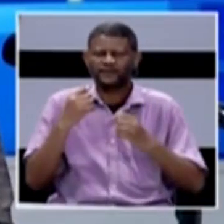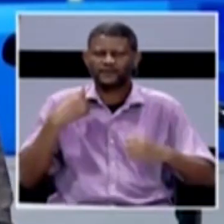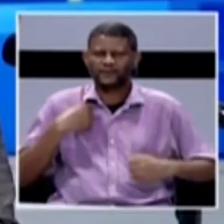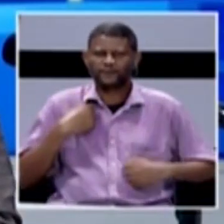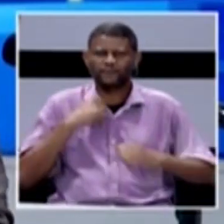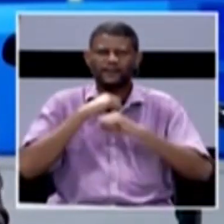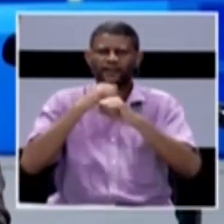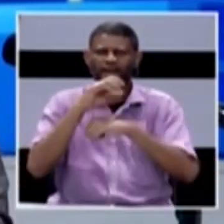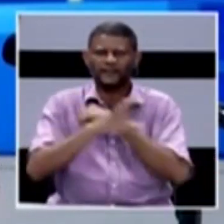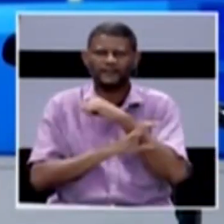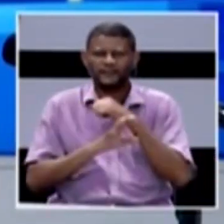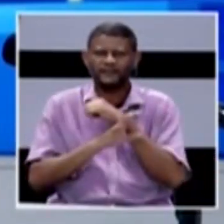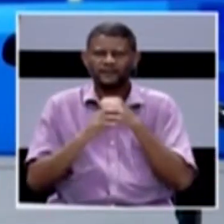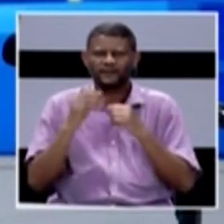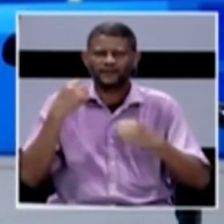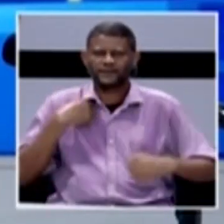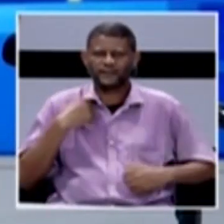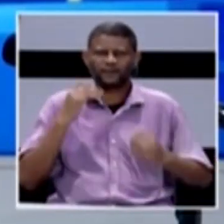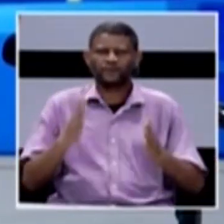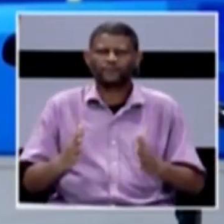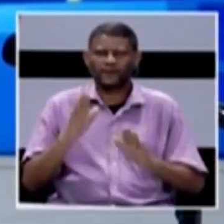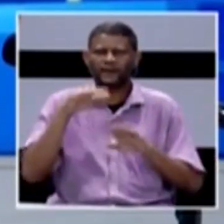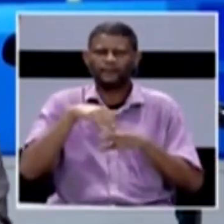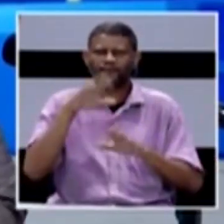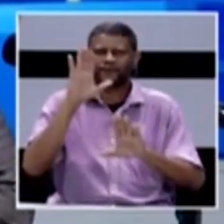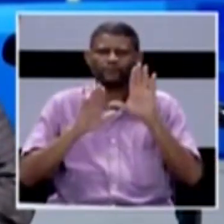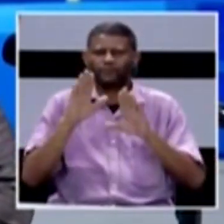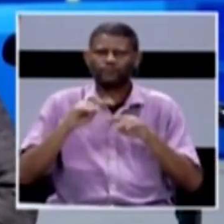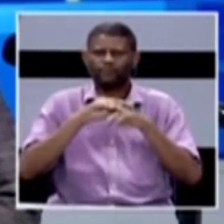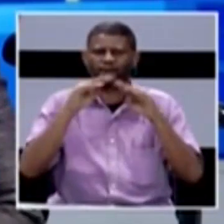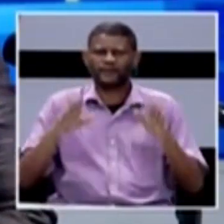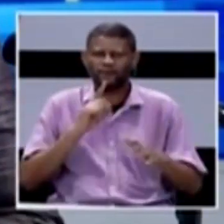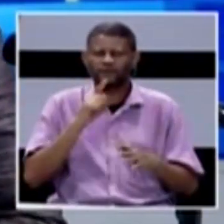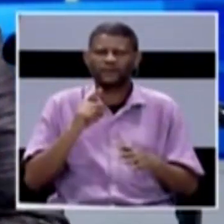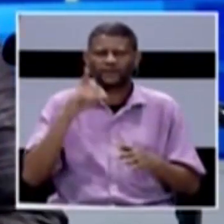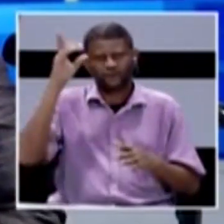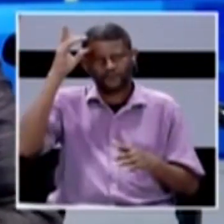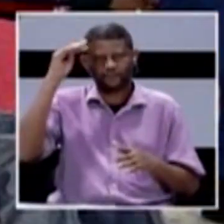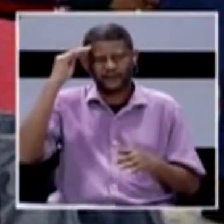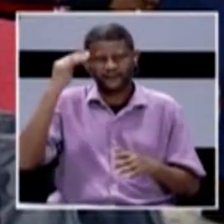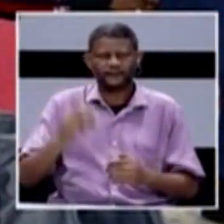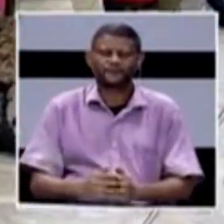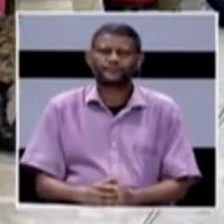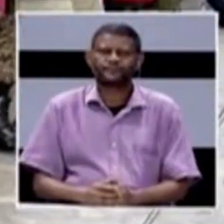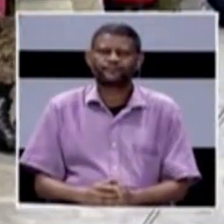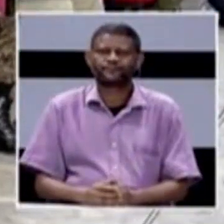ሃገርን ሰራዊቶም ኣብ ዝገምገምሉ መድረኽ እዩ። ኪሮስ መሓሪ